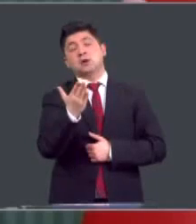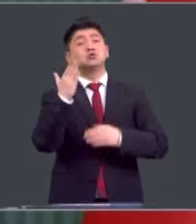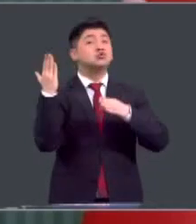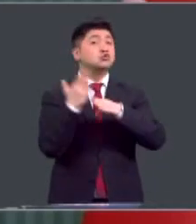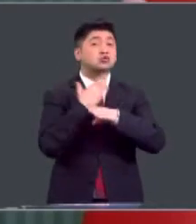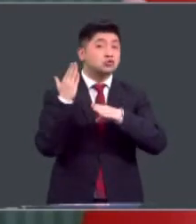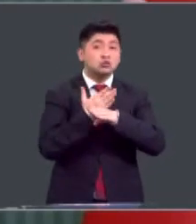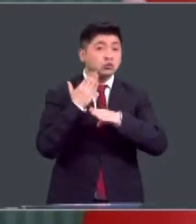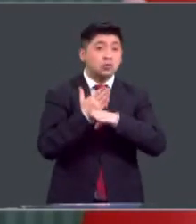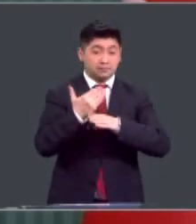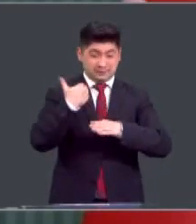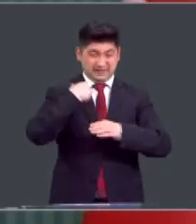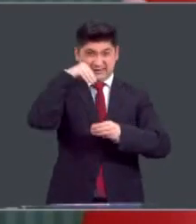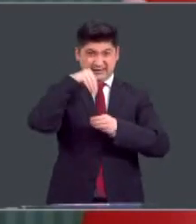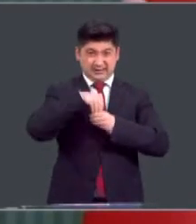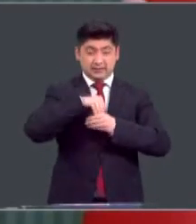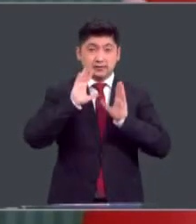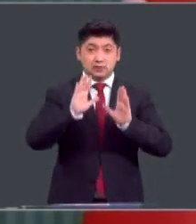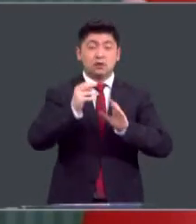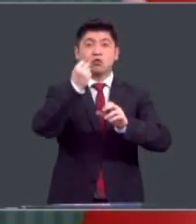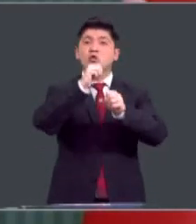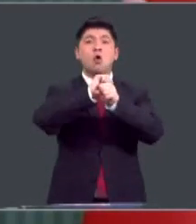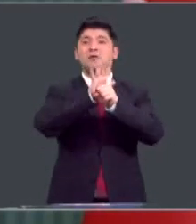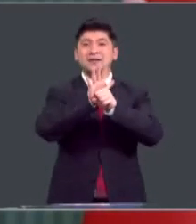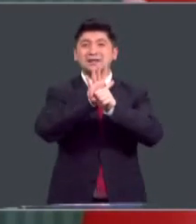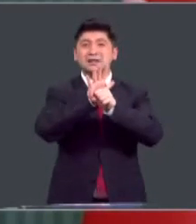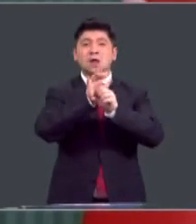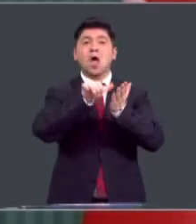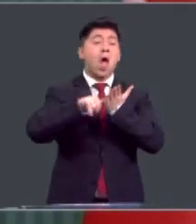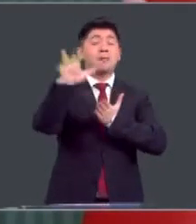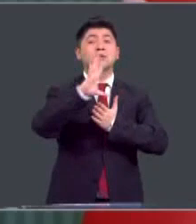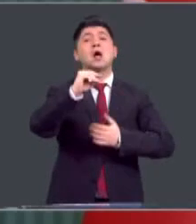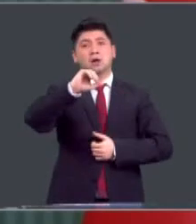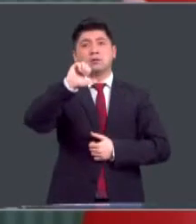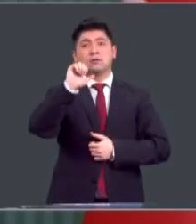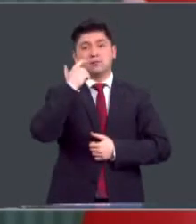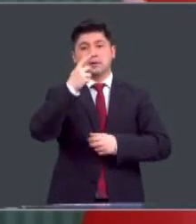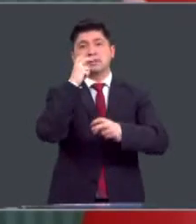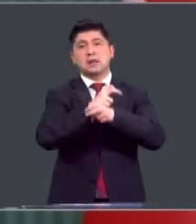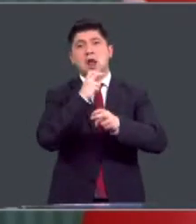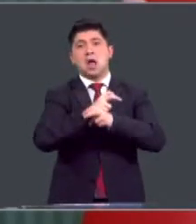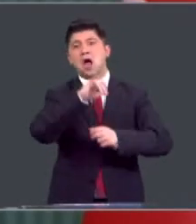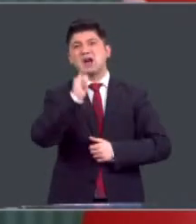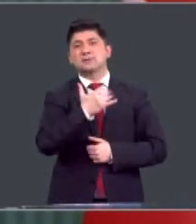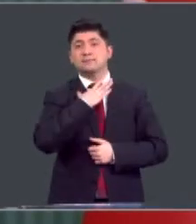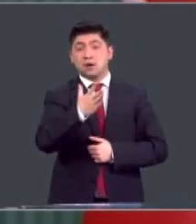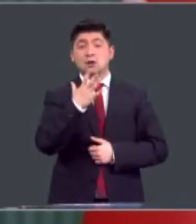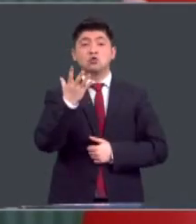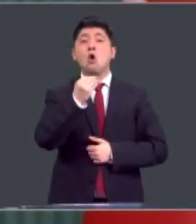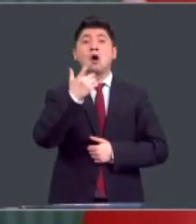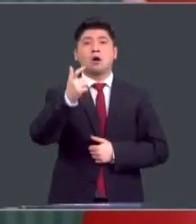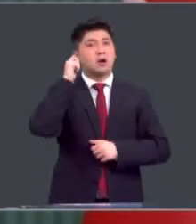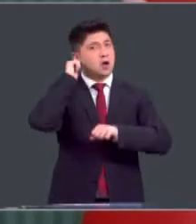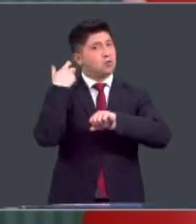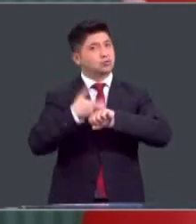çünkü bizim için koyut hepsinden çok daha tehlikeli çok daha